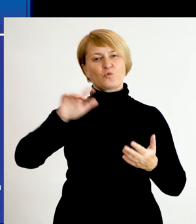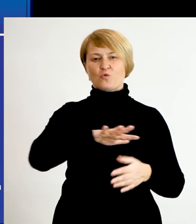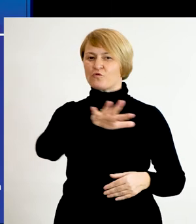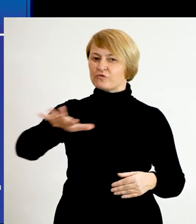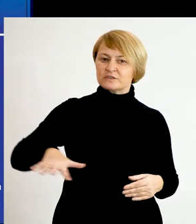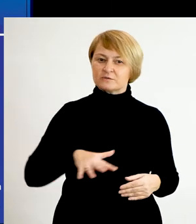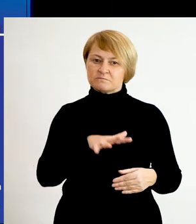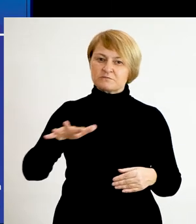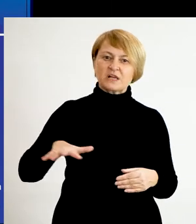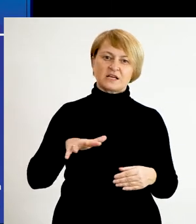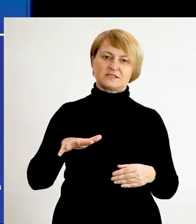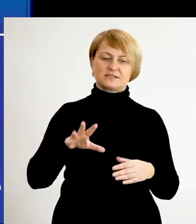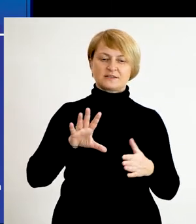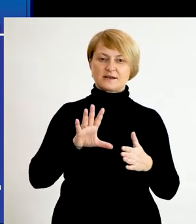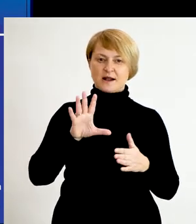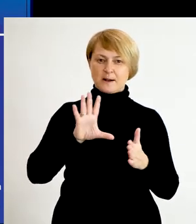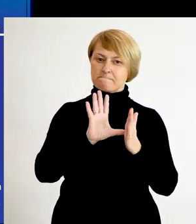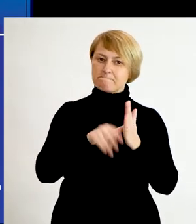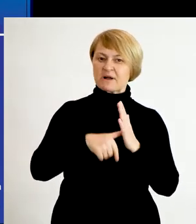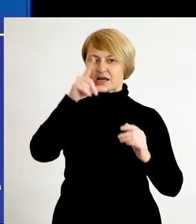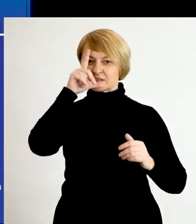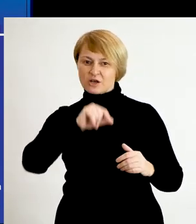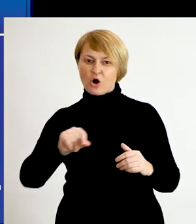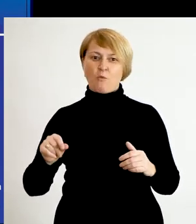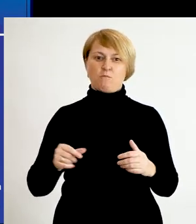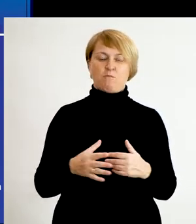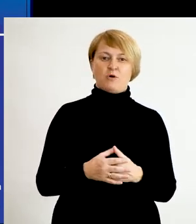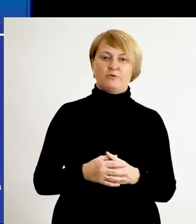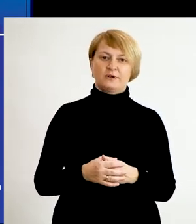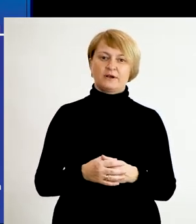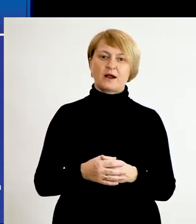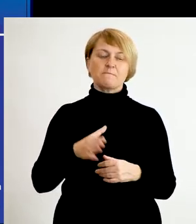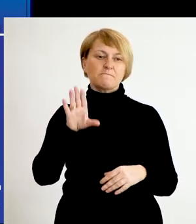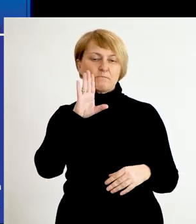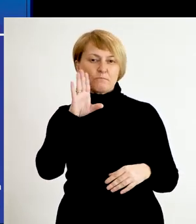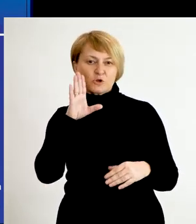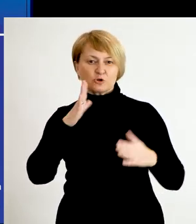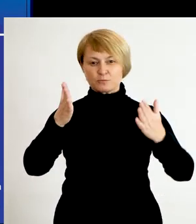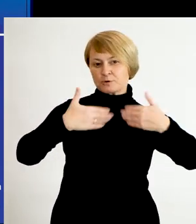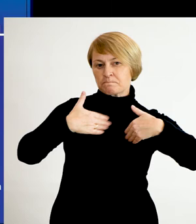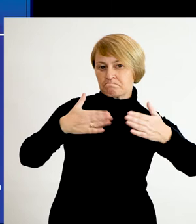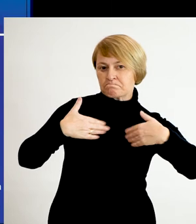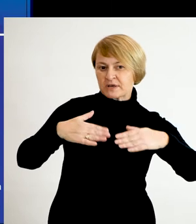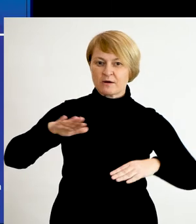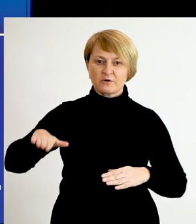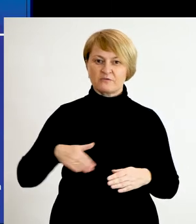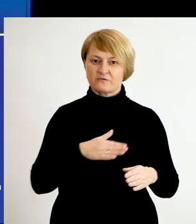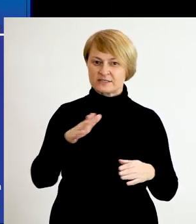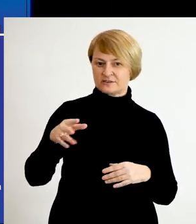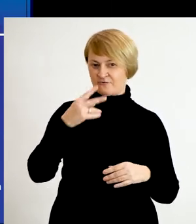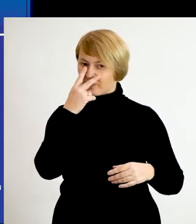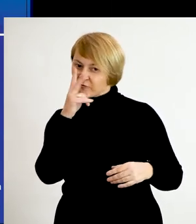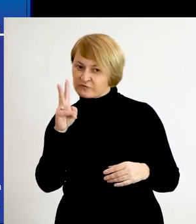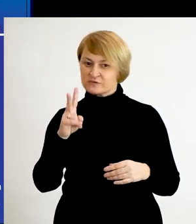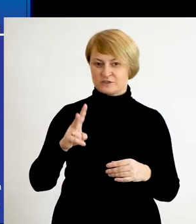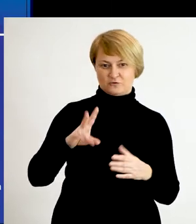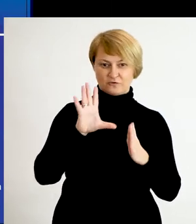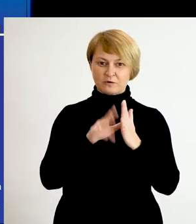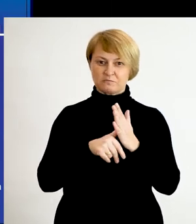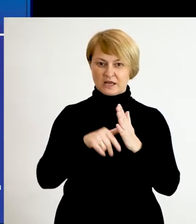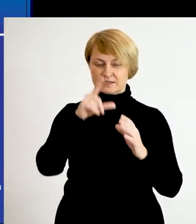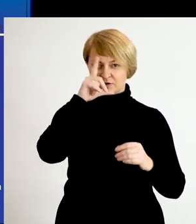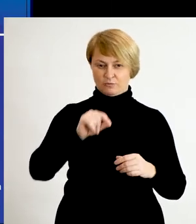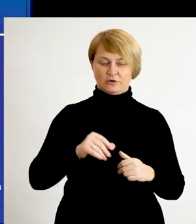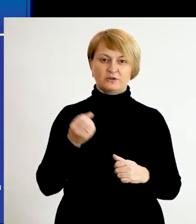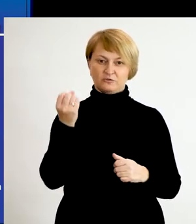głównemu placowi, kiedyś głównemu placowi Opola i bramie wjazdowej, wizytowej do miasta. Za taką